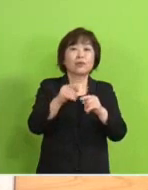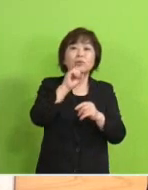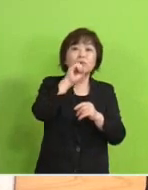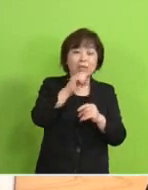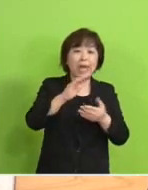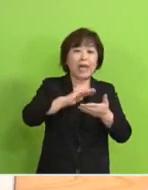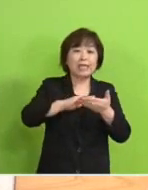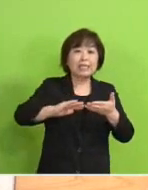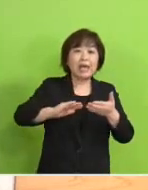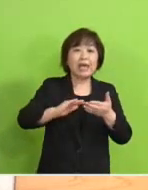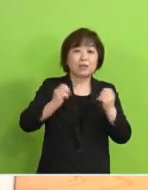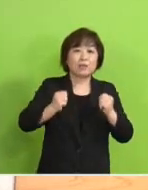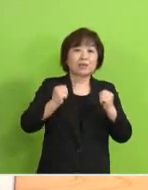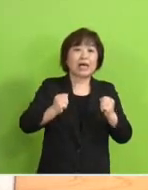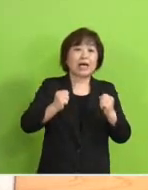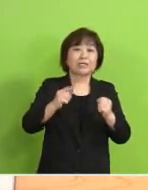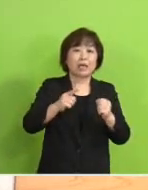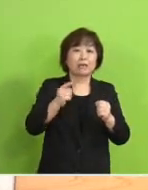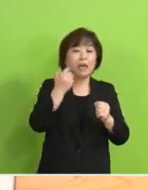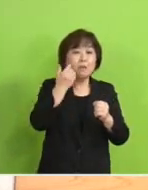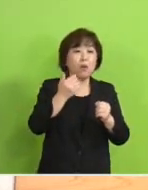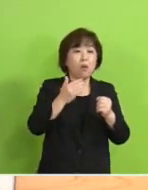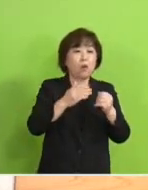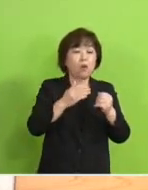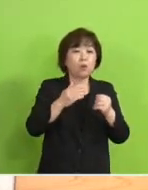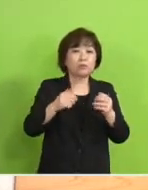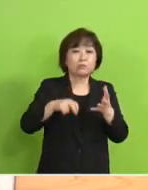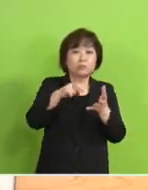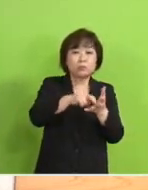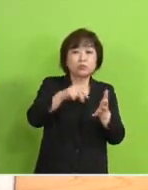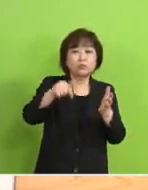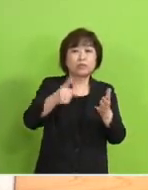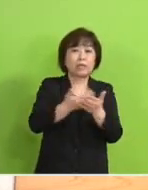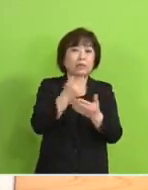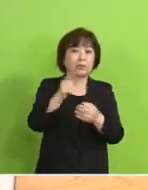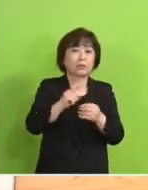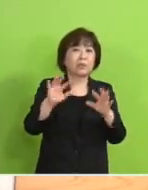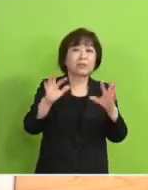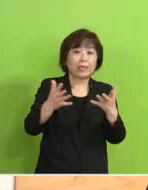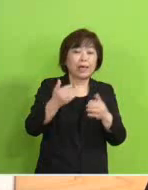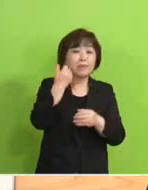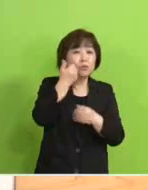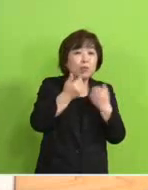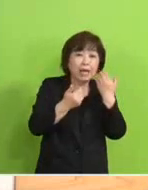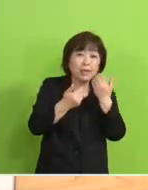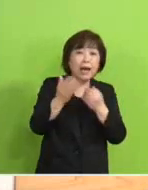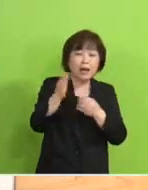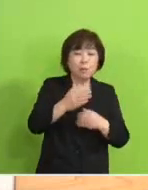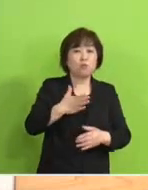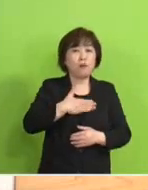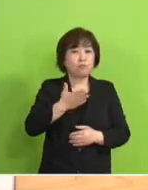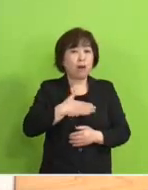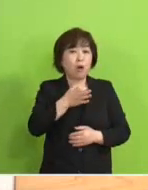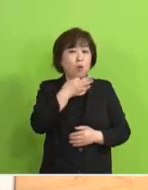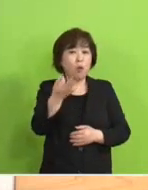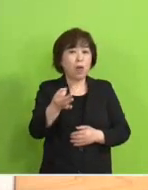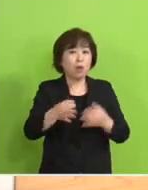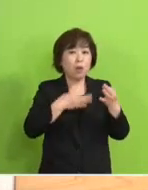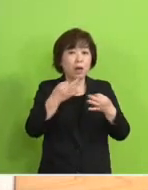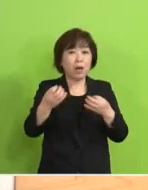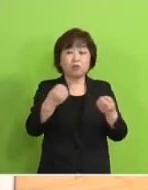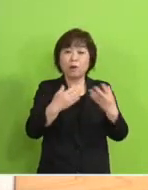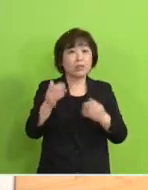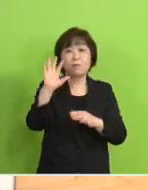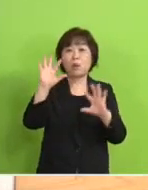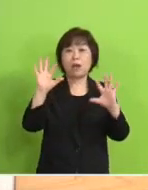ーの参加者が誰一人欠けたわけでもありませんでした。そしてどなたからも不平の声が上がった